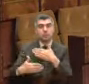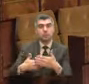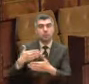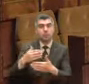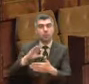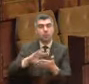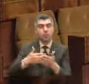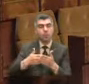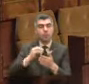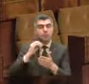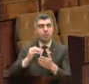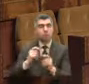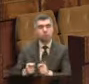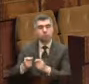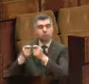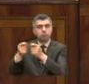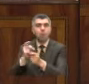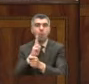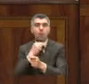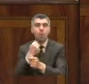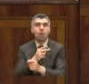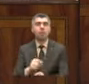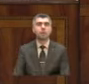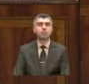عند الامن العام للحكومه. طبعا نشتغل على واحد